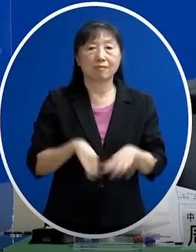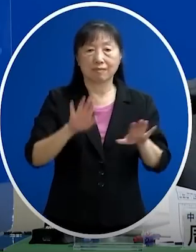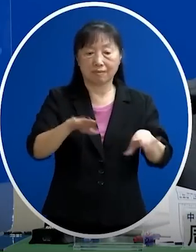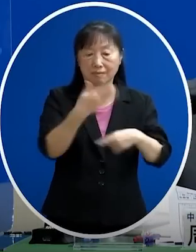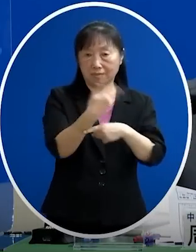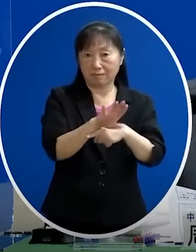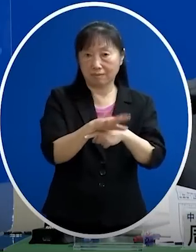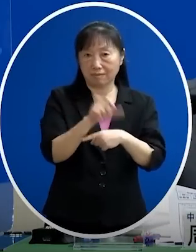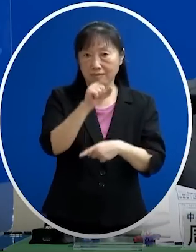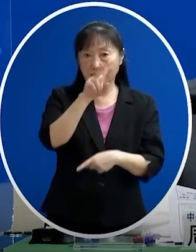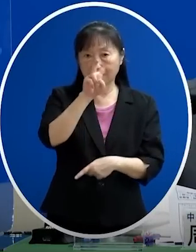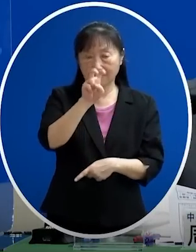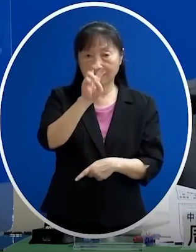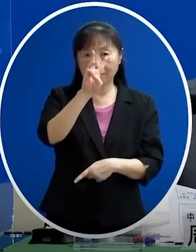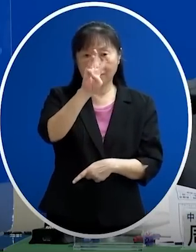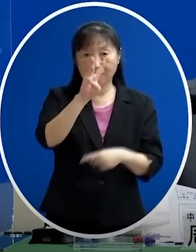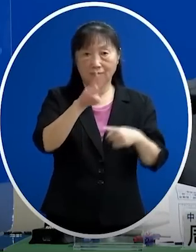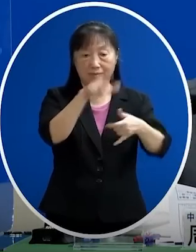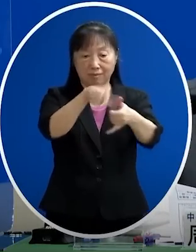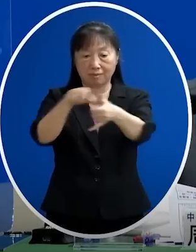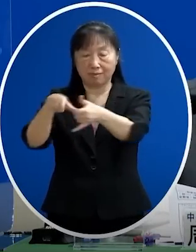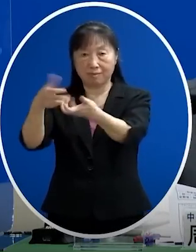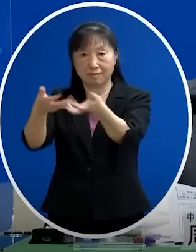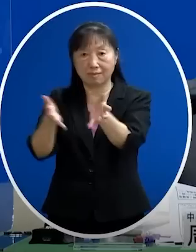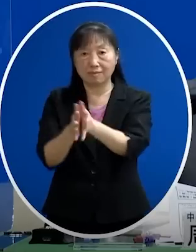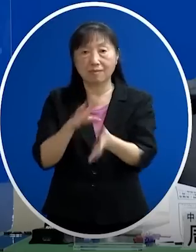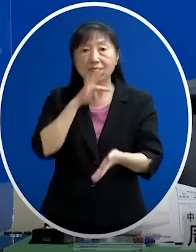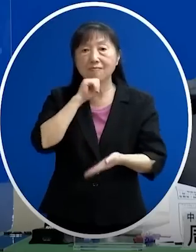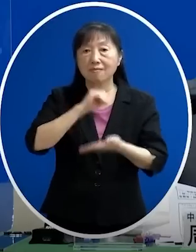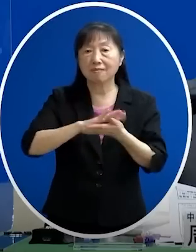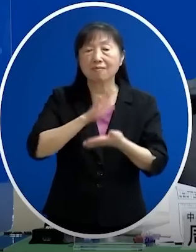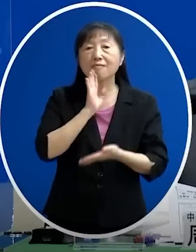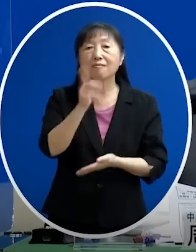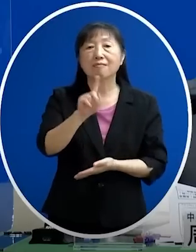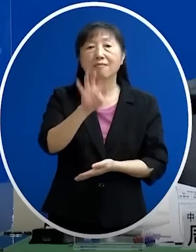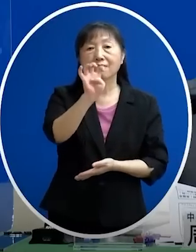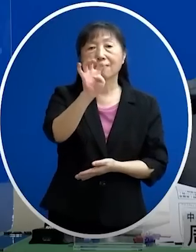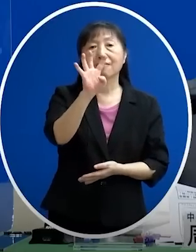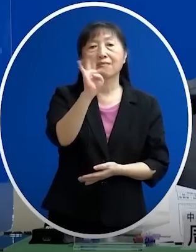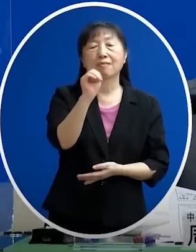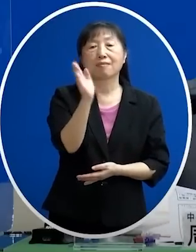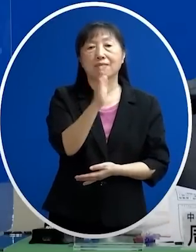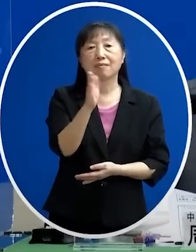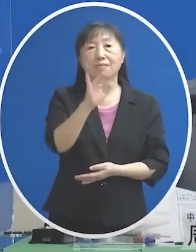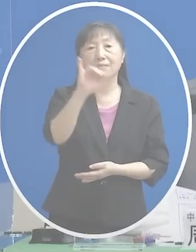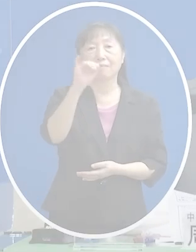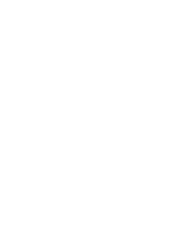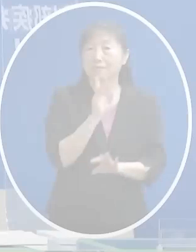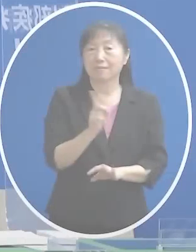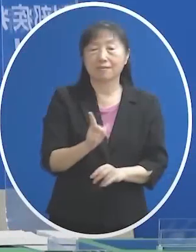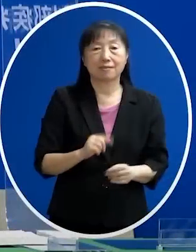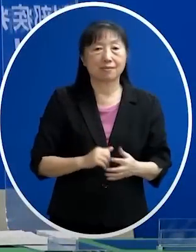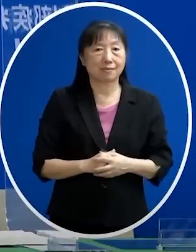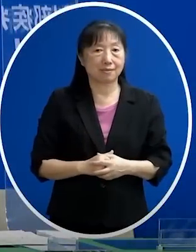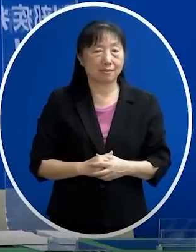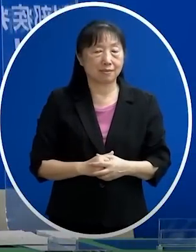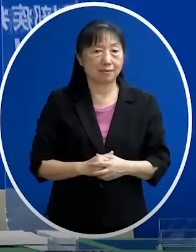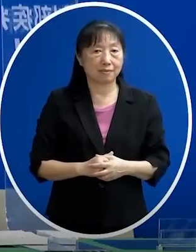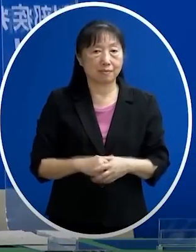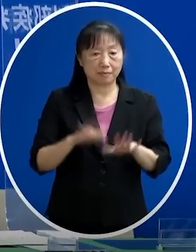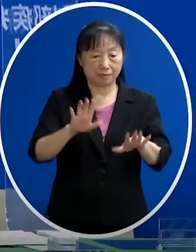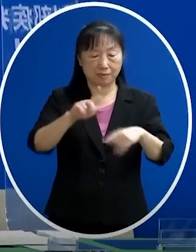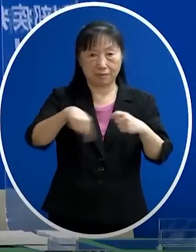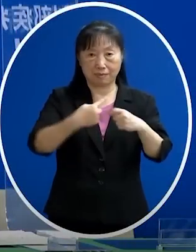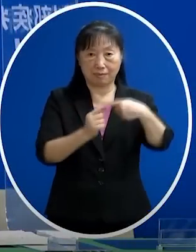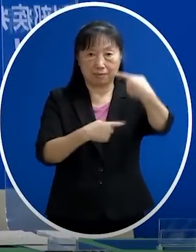天死亡的123位个案当中，年纪最轻的是这个40多岁的，总共有6位。 那从今